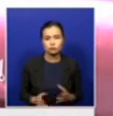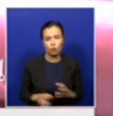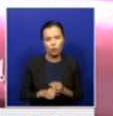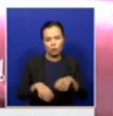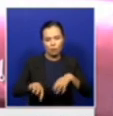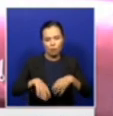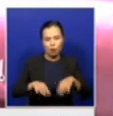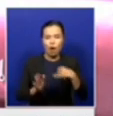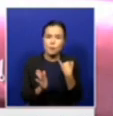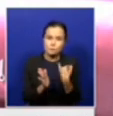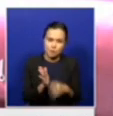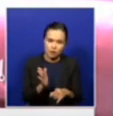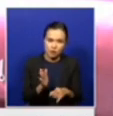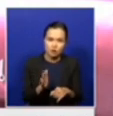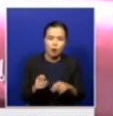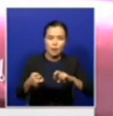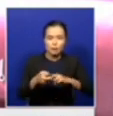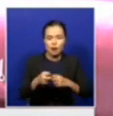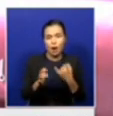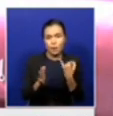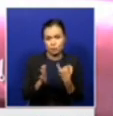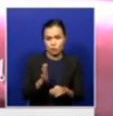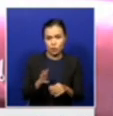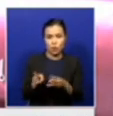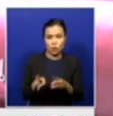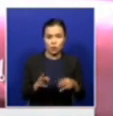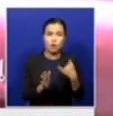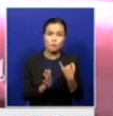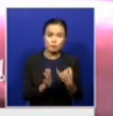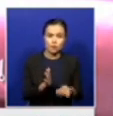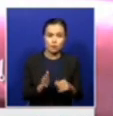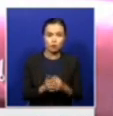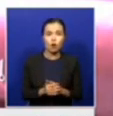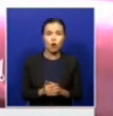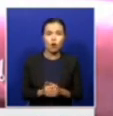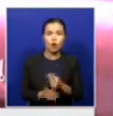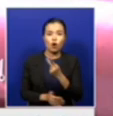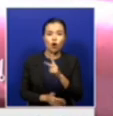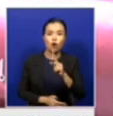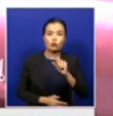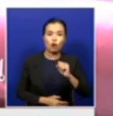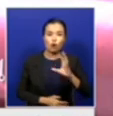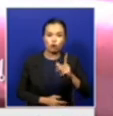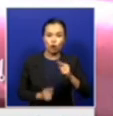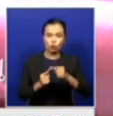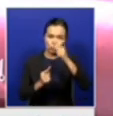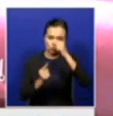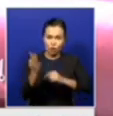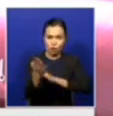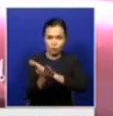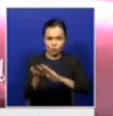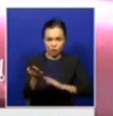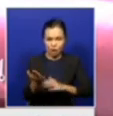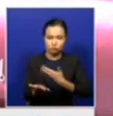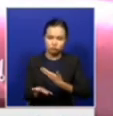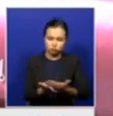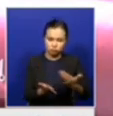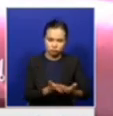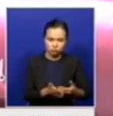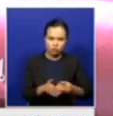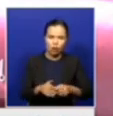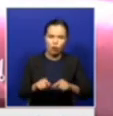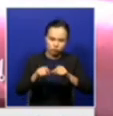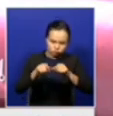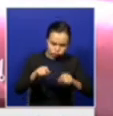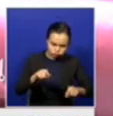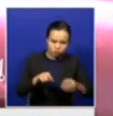พลาดของรัฐบาลคสช.นะครับทำให้กำลังซื้อภายในของประเทศนั้นตกตามมาด้วยรัฐบาลชุดปัจ